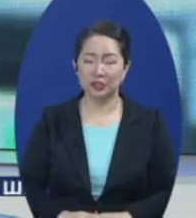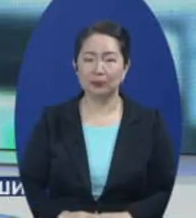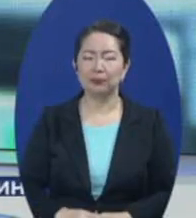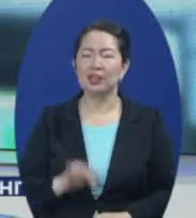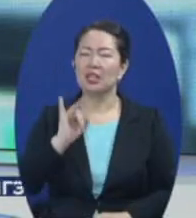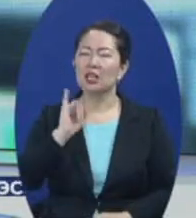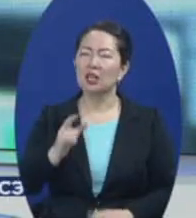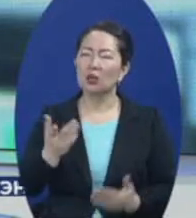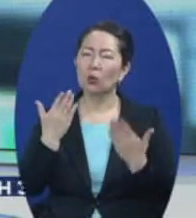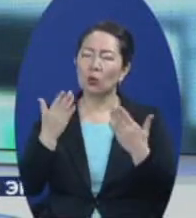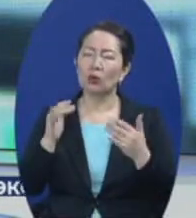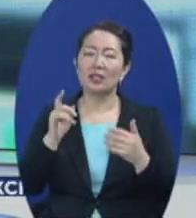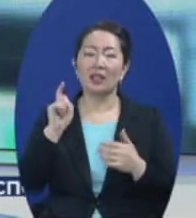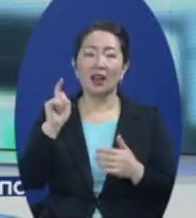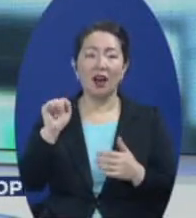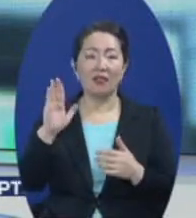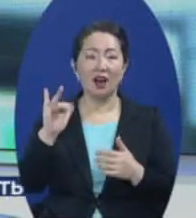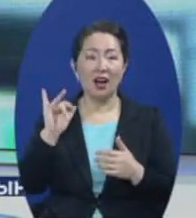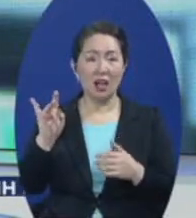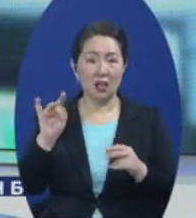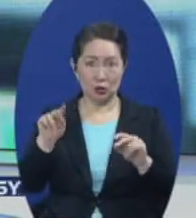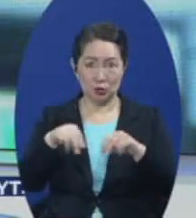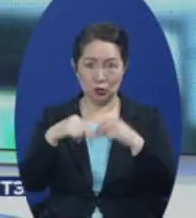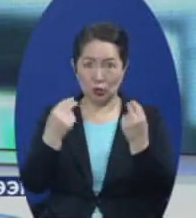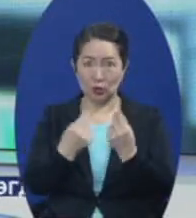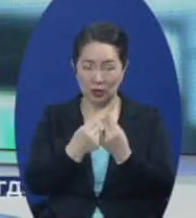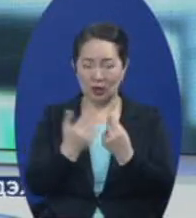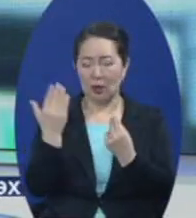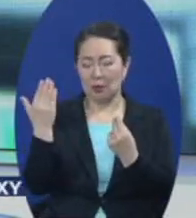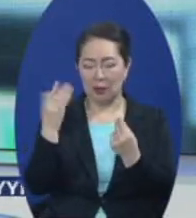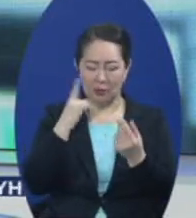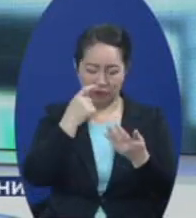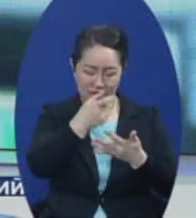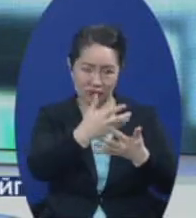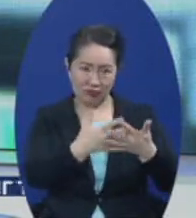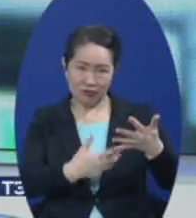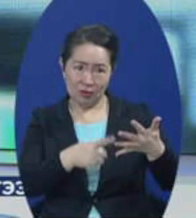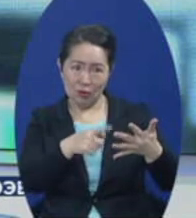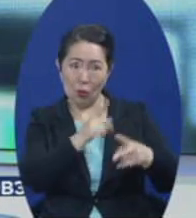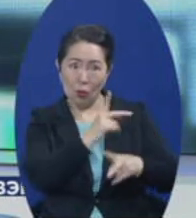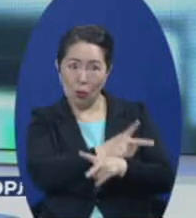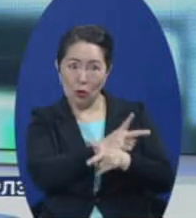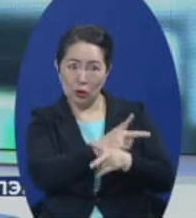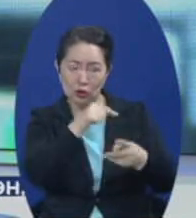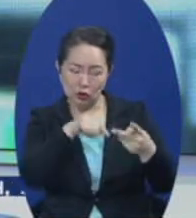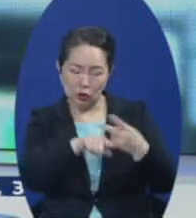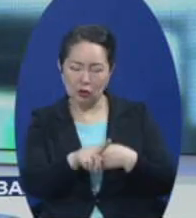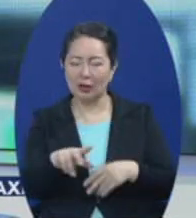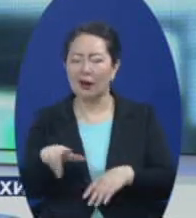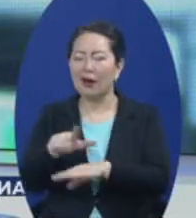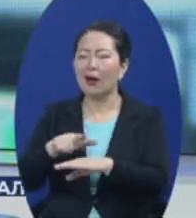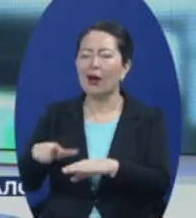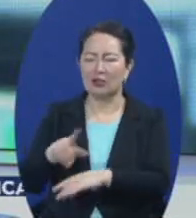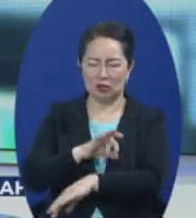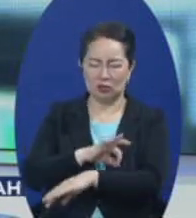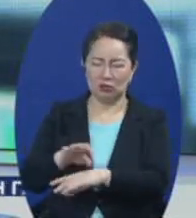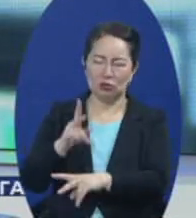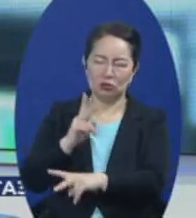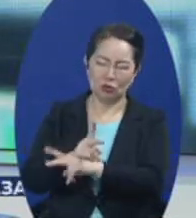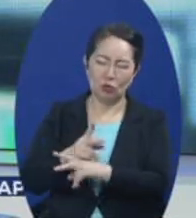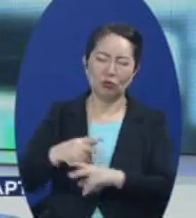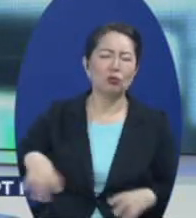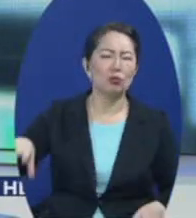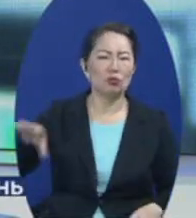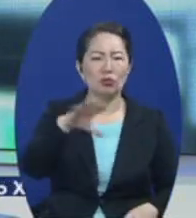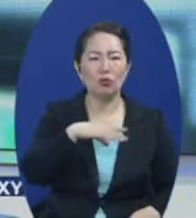Улсын хурлын хаврын чуулганаар өргөн барих хуулиудын дунд багтаж байгаа газрын багц хууль болоод дагалдах хуулиудын төслийн шинжилсэн найруулгын төслийг орон даяар